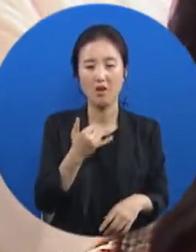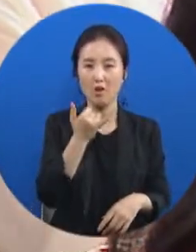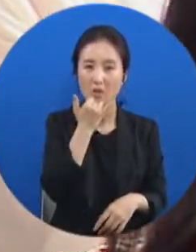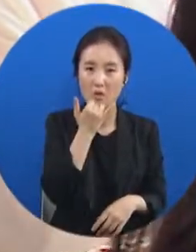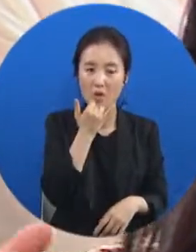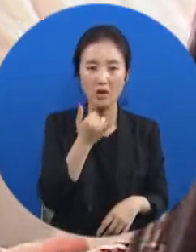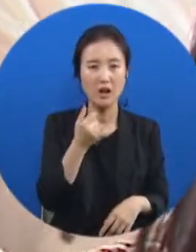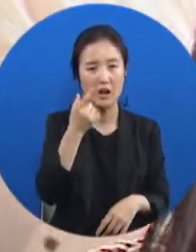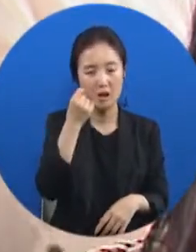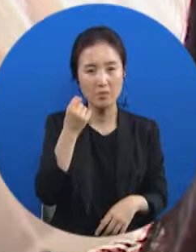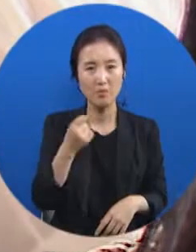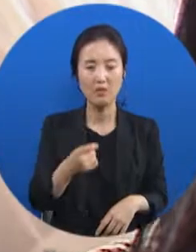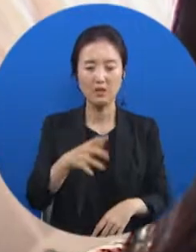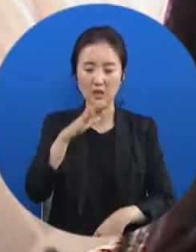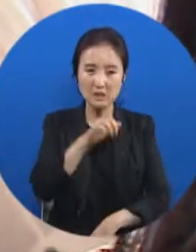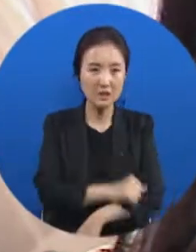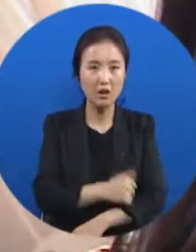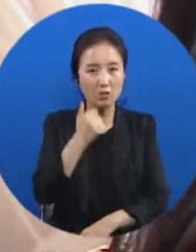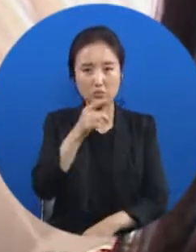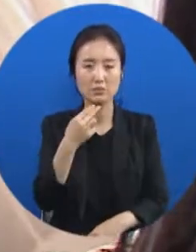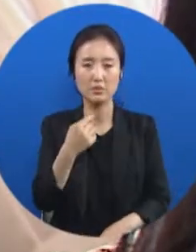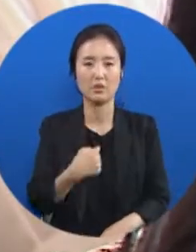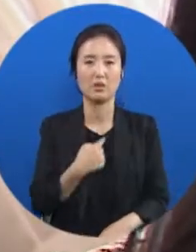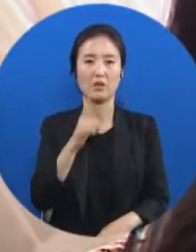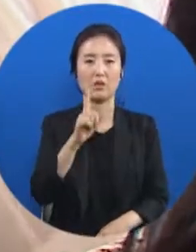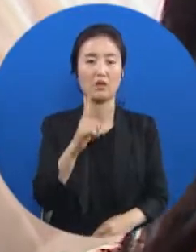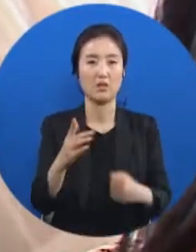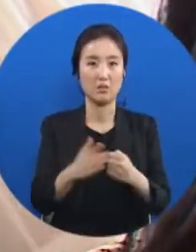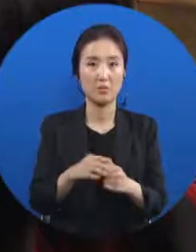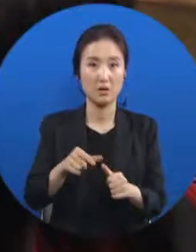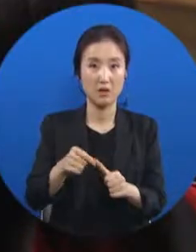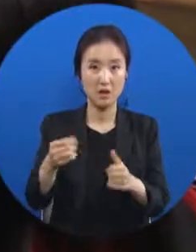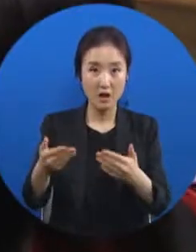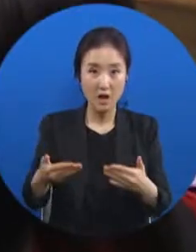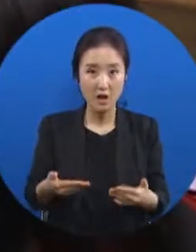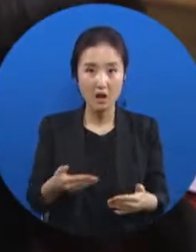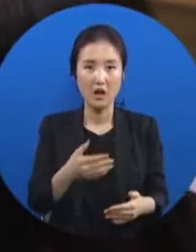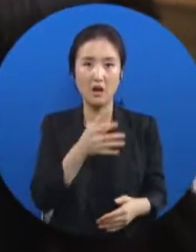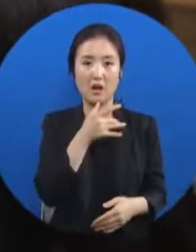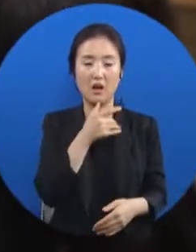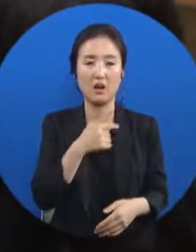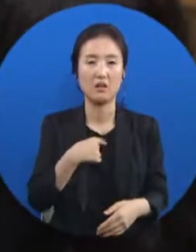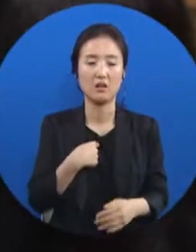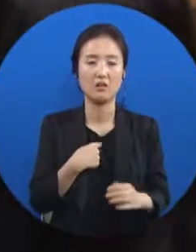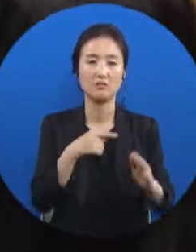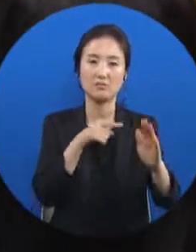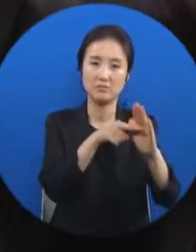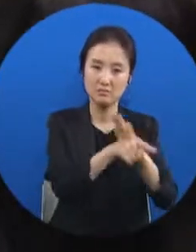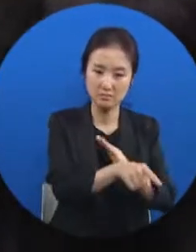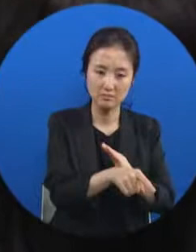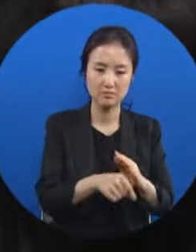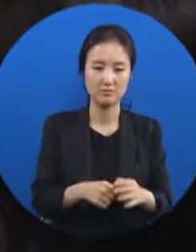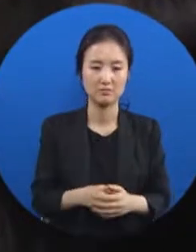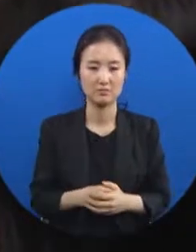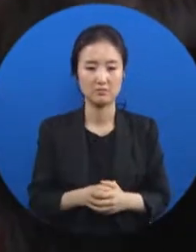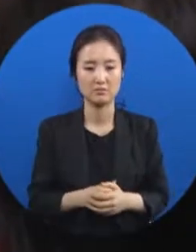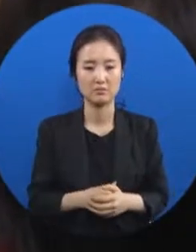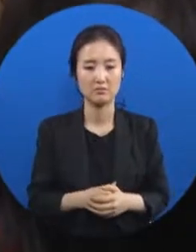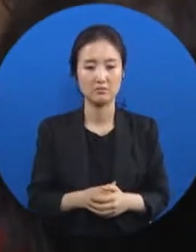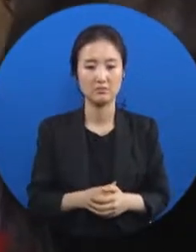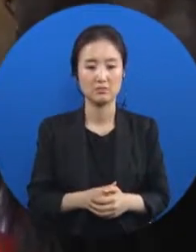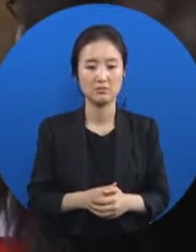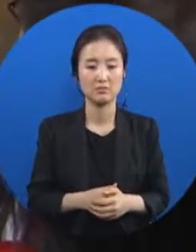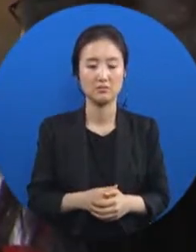또 105석밖에 없더라. 그게 제가 되고. 예. 네. 그거 갔어요. 갔더니 거기서 그 우리도